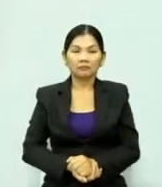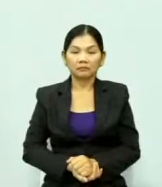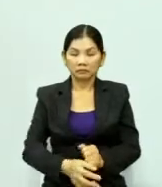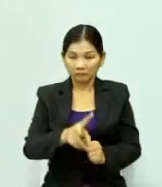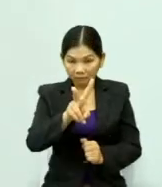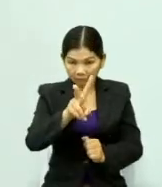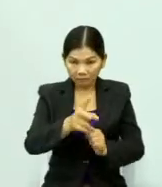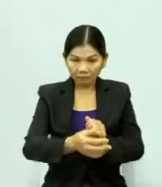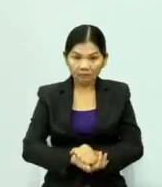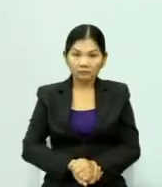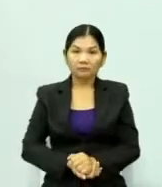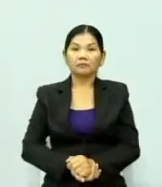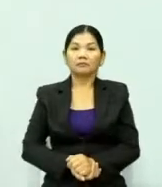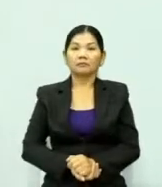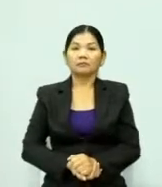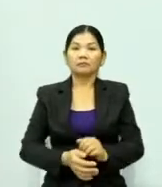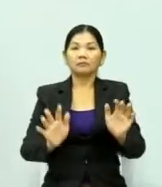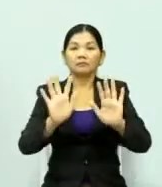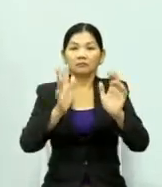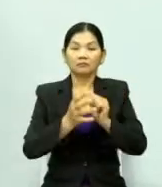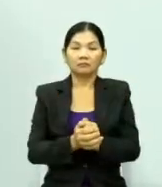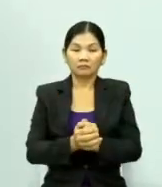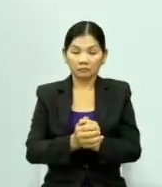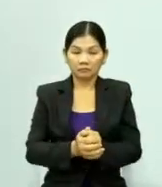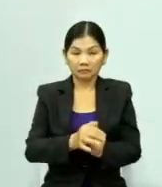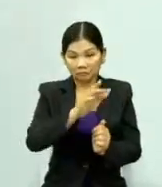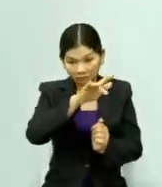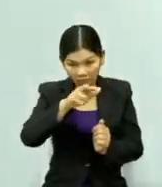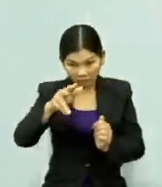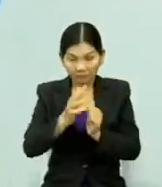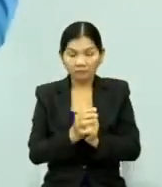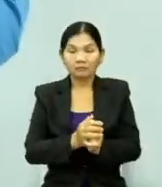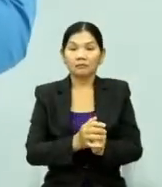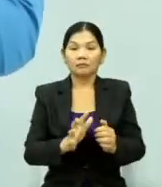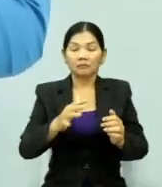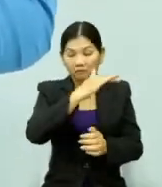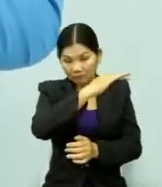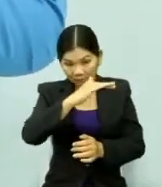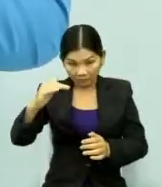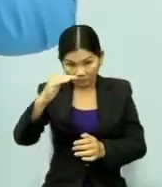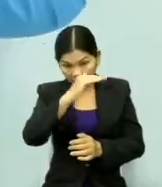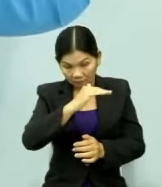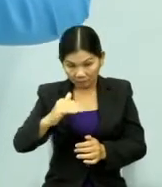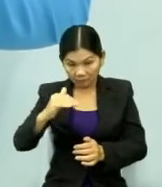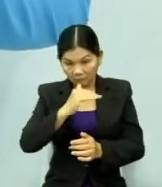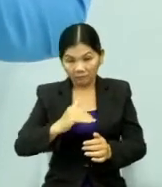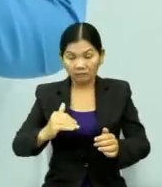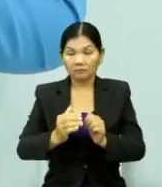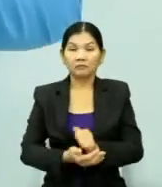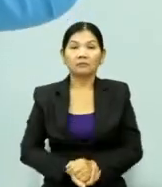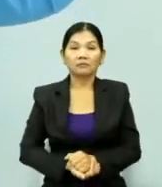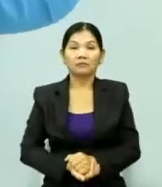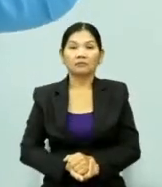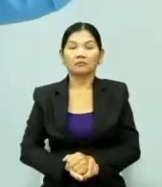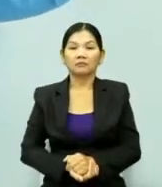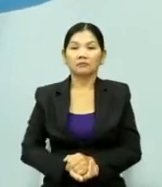bì ní cứ ạ toán miên ạ sơ tê dẫn con sơ sơ chúa đệt con ná con chạm bên này cứ